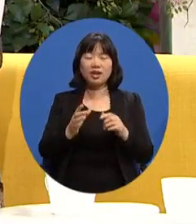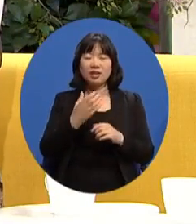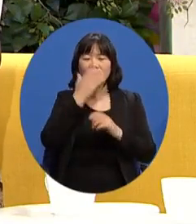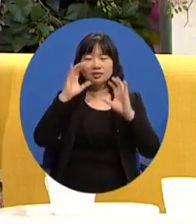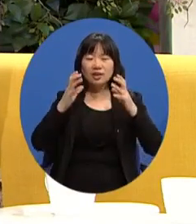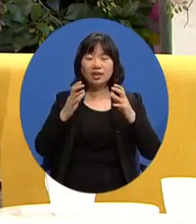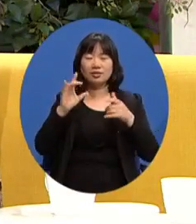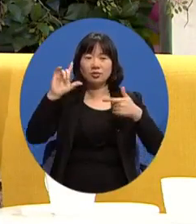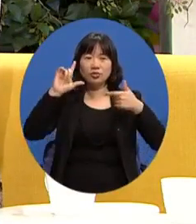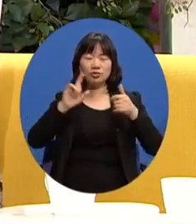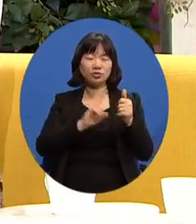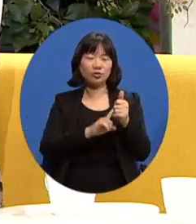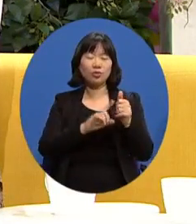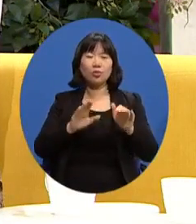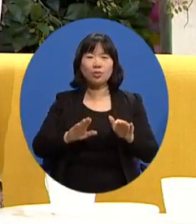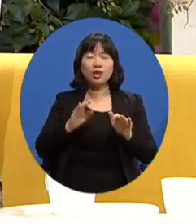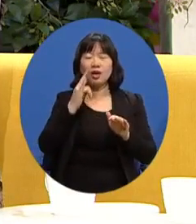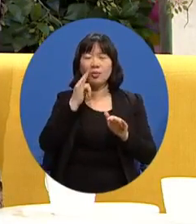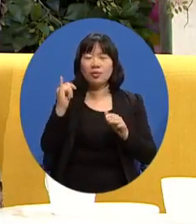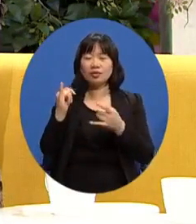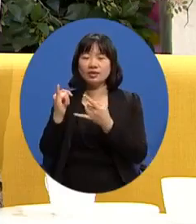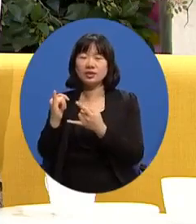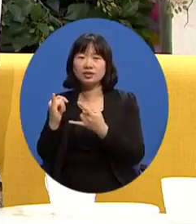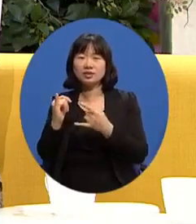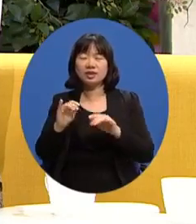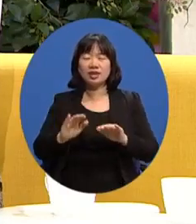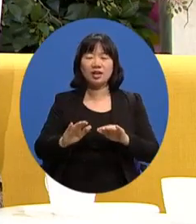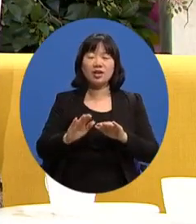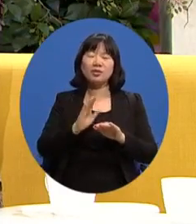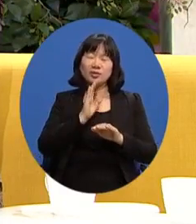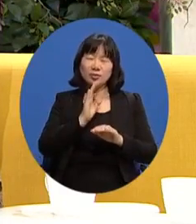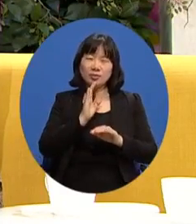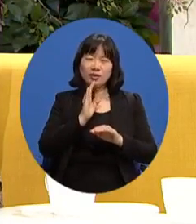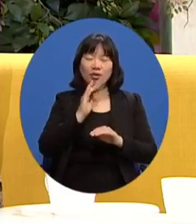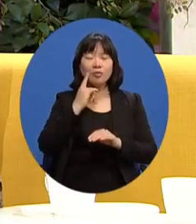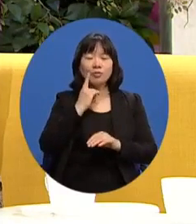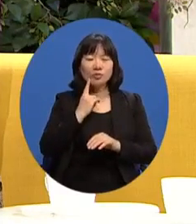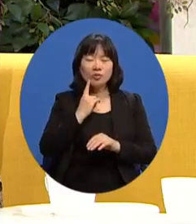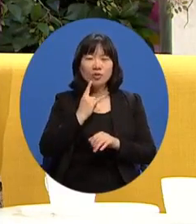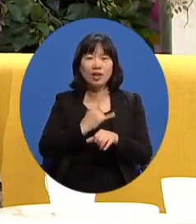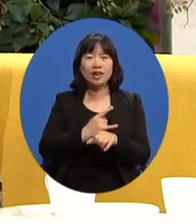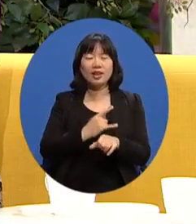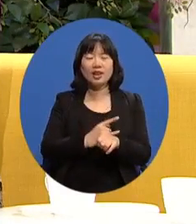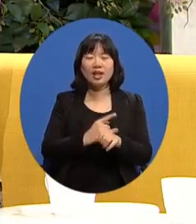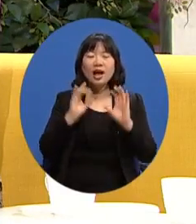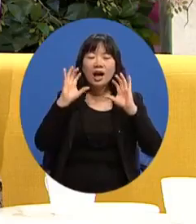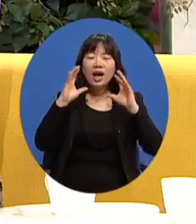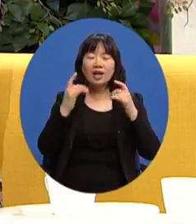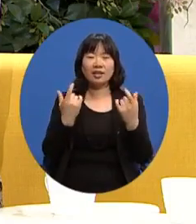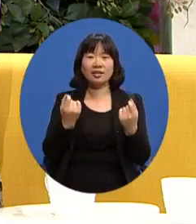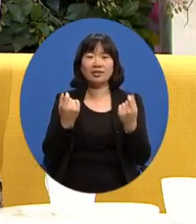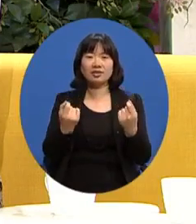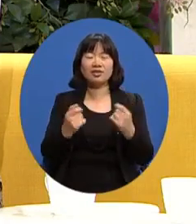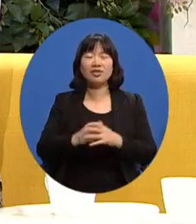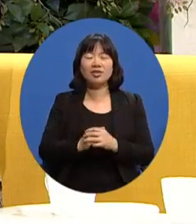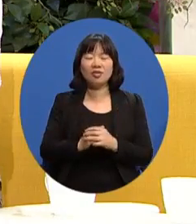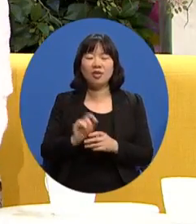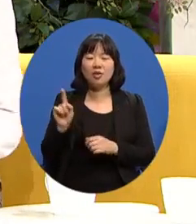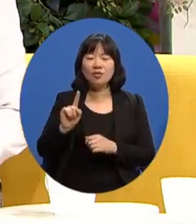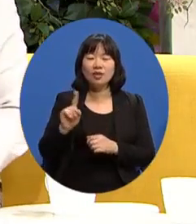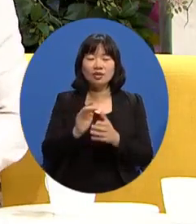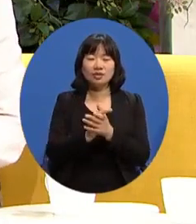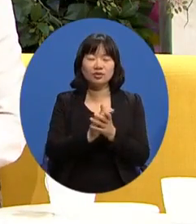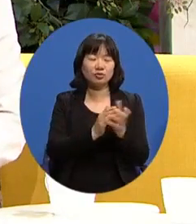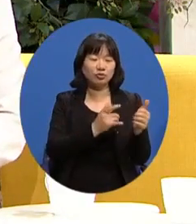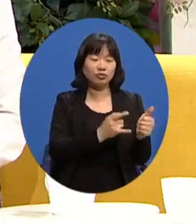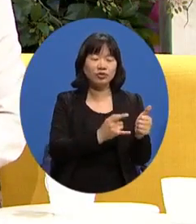드림아이 주인공이 네. 네, 우리 어머님들께서 참 이제 부러워할 신동이라고 할 수 있습니다. 네. 어떤